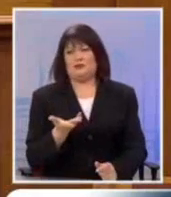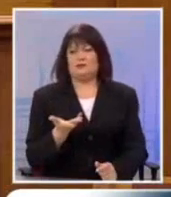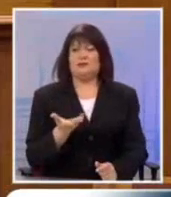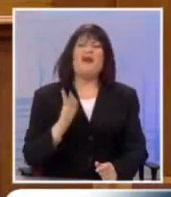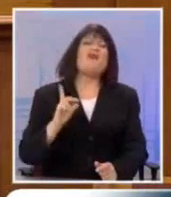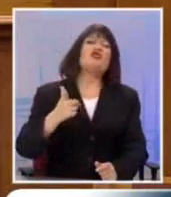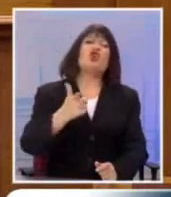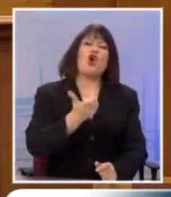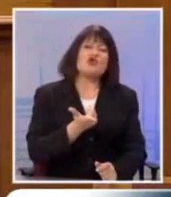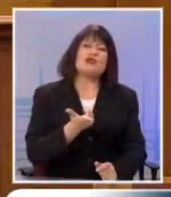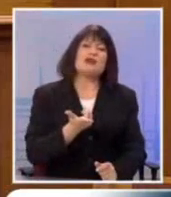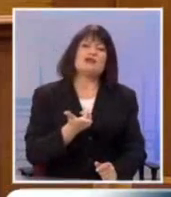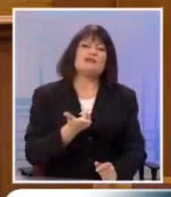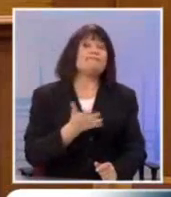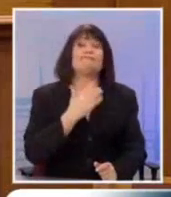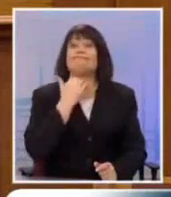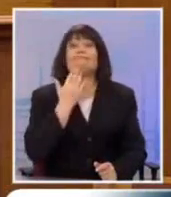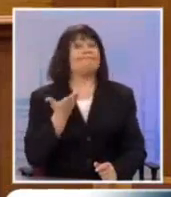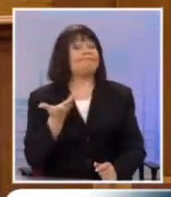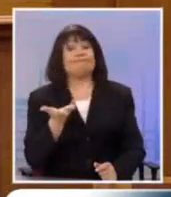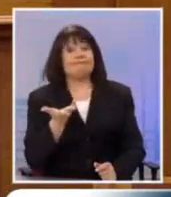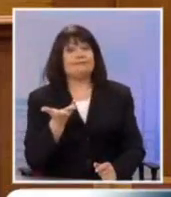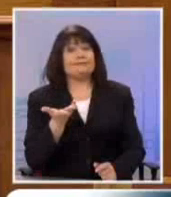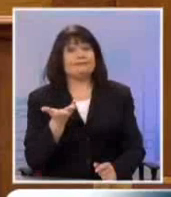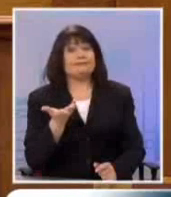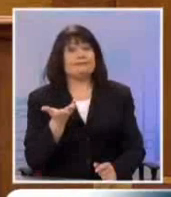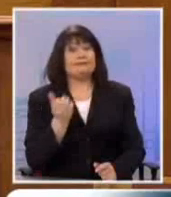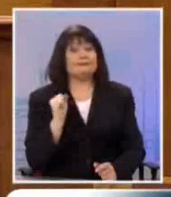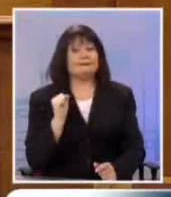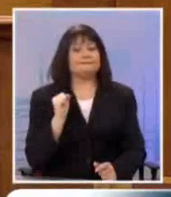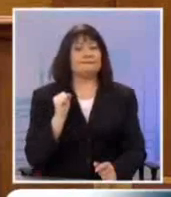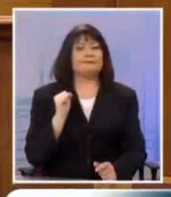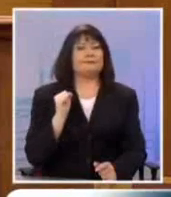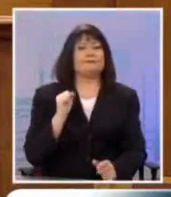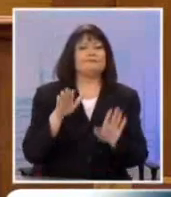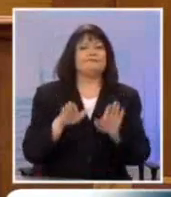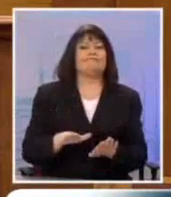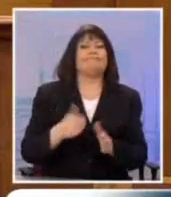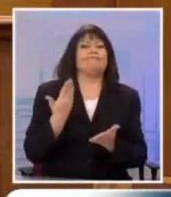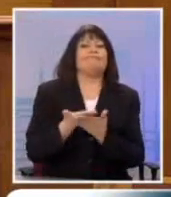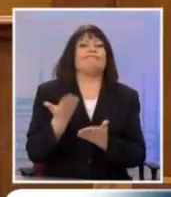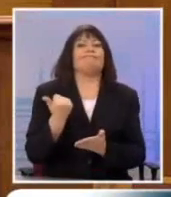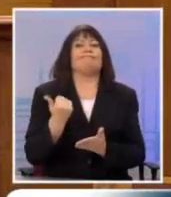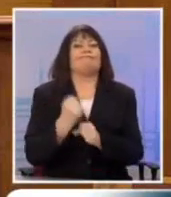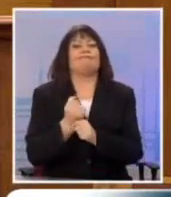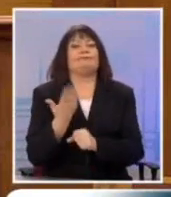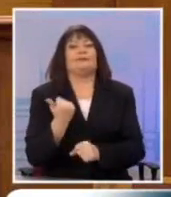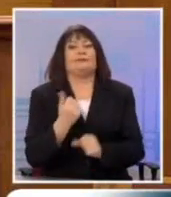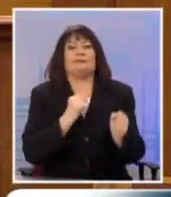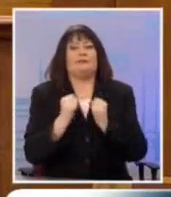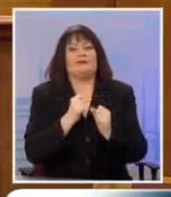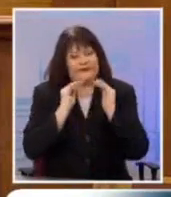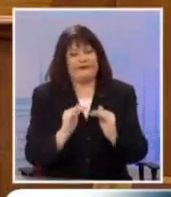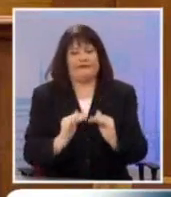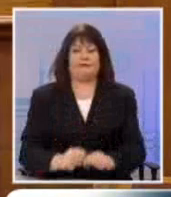στη φτώχεια, αυτό δεν μπορεί παρά να κρατάει κάτω τη ζήτηση και να μην μπορούμε να βγούμε από αυτή την κρίση.